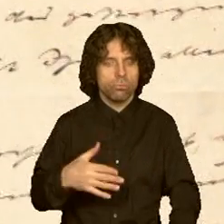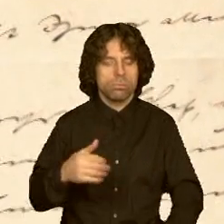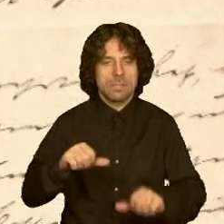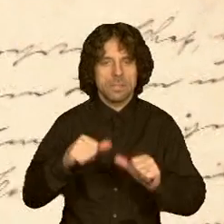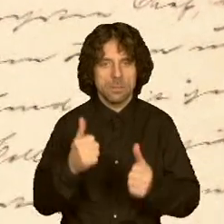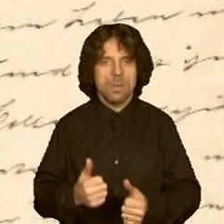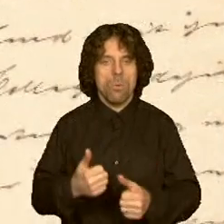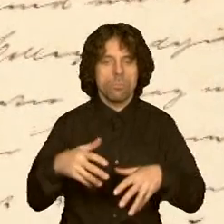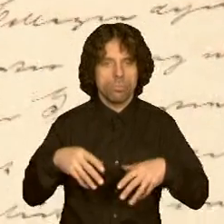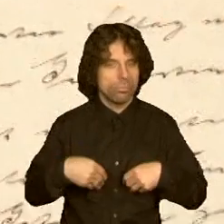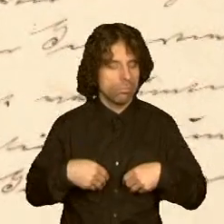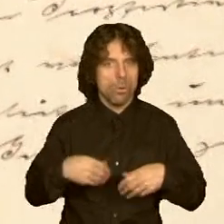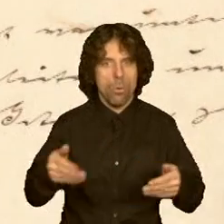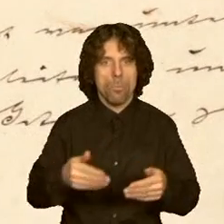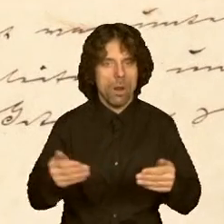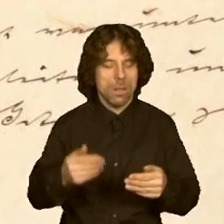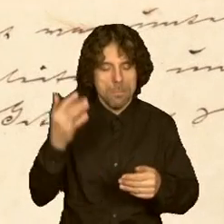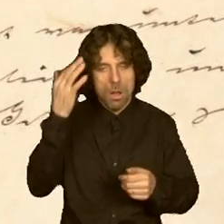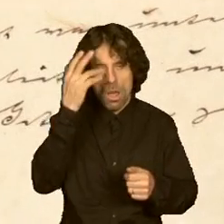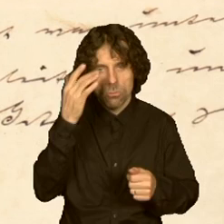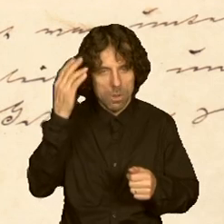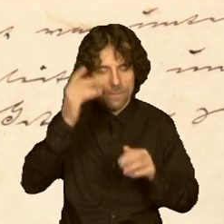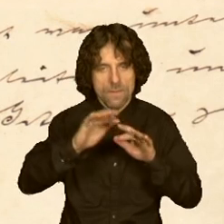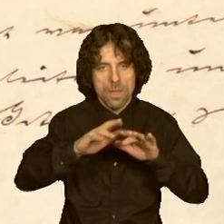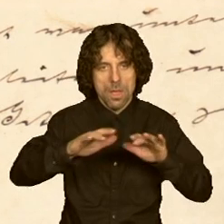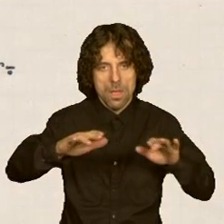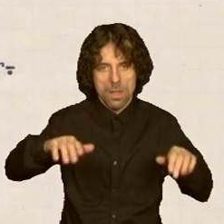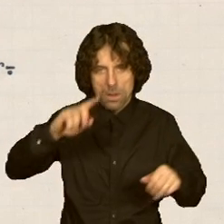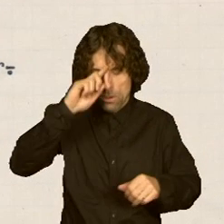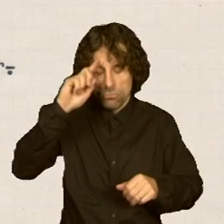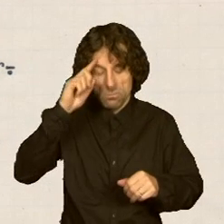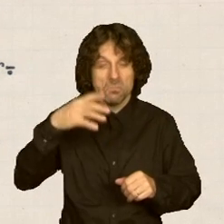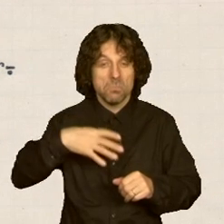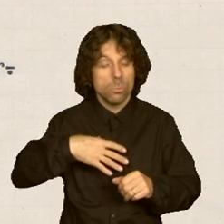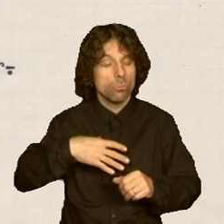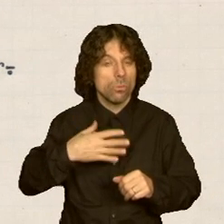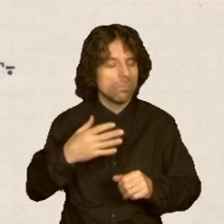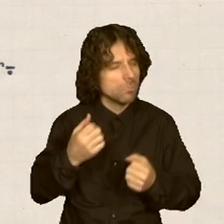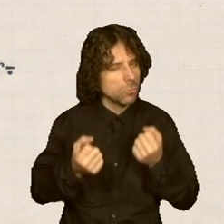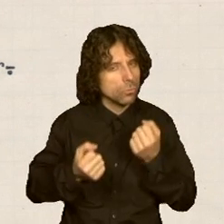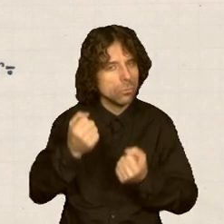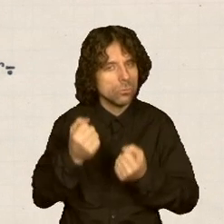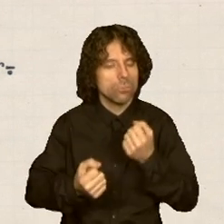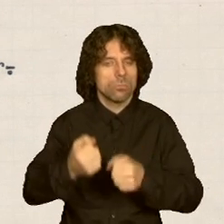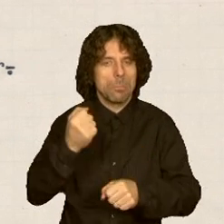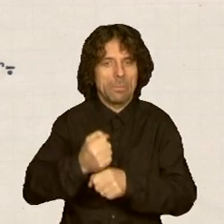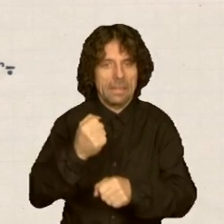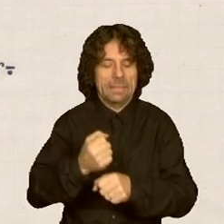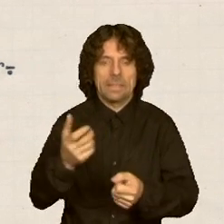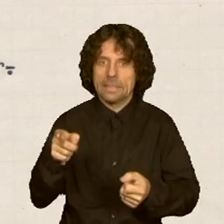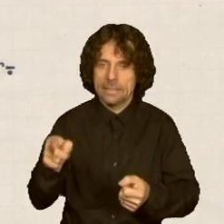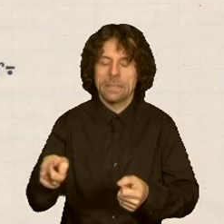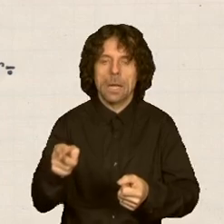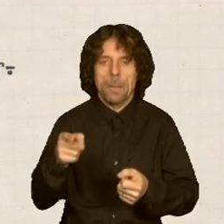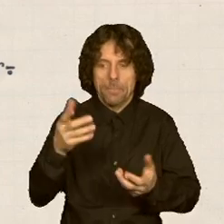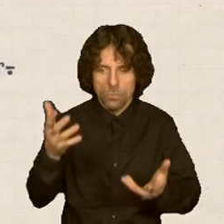Uzyskanie stałego zatrudnienia w kopalni było wymarzonym celem wielu ludzi. Było to tak trudne,